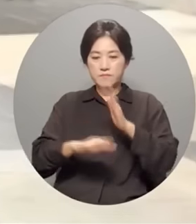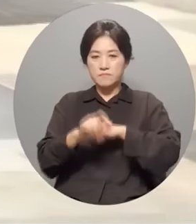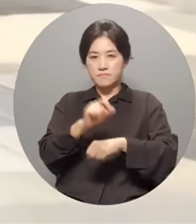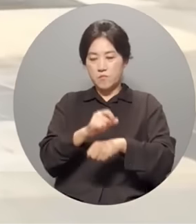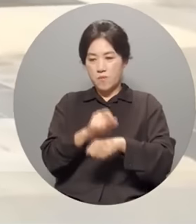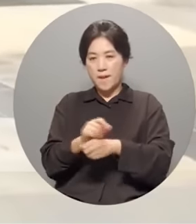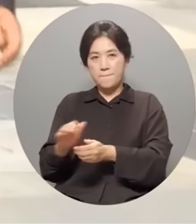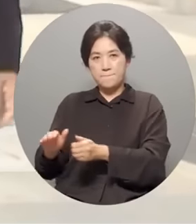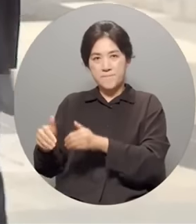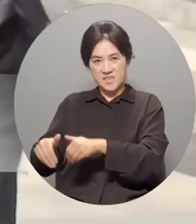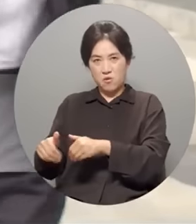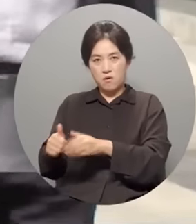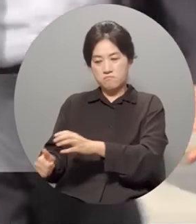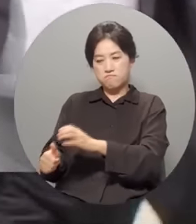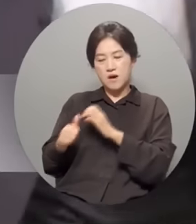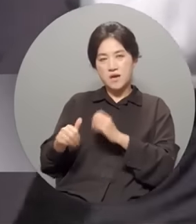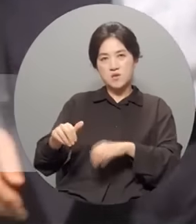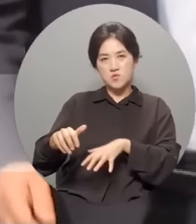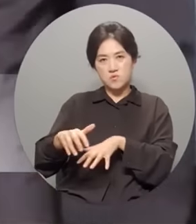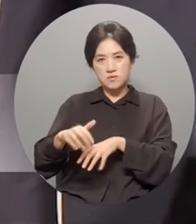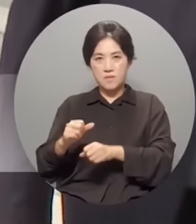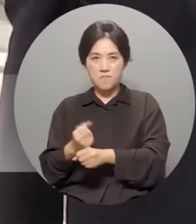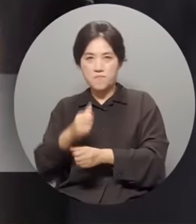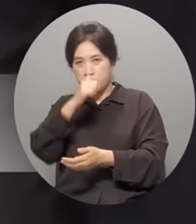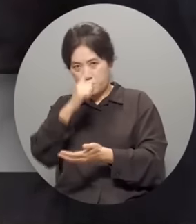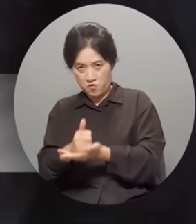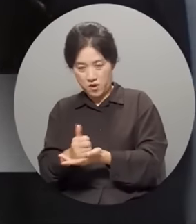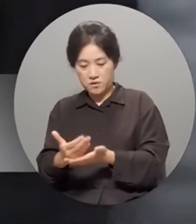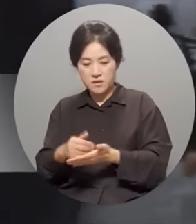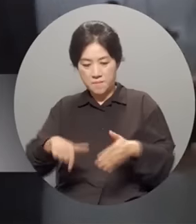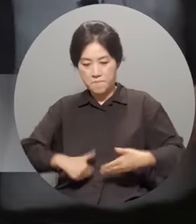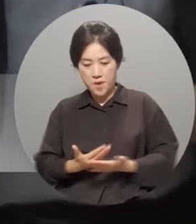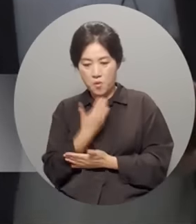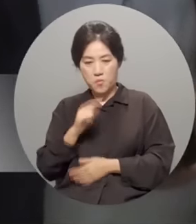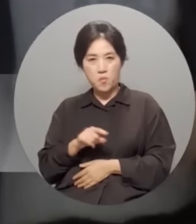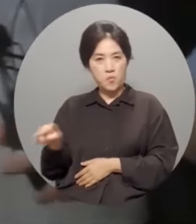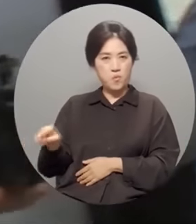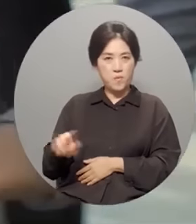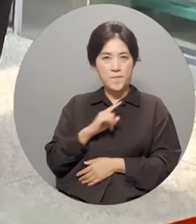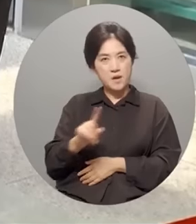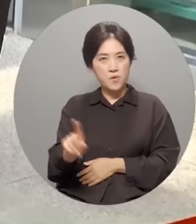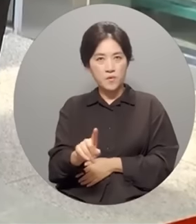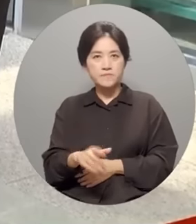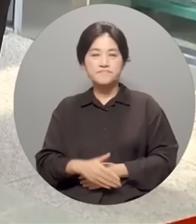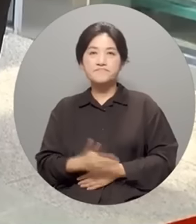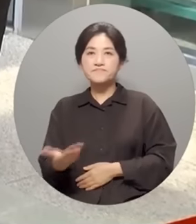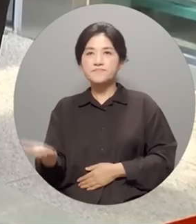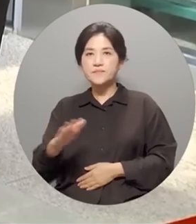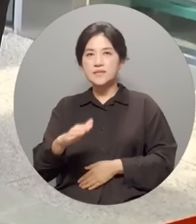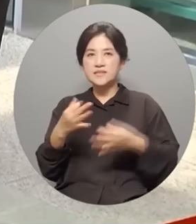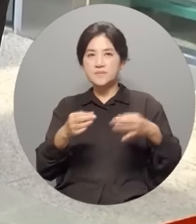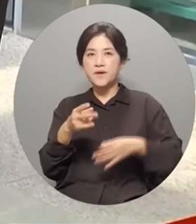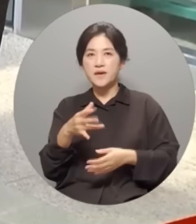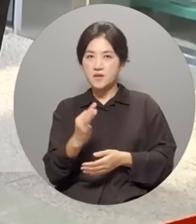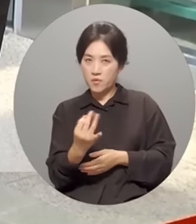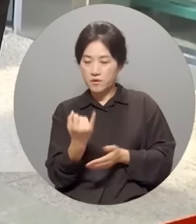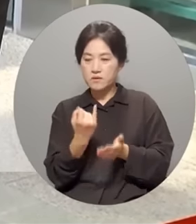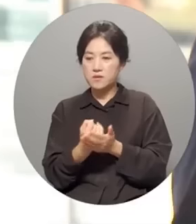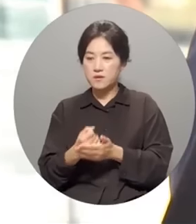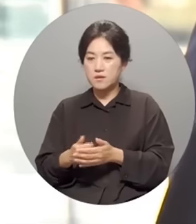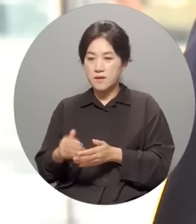비서를 동원한 조직적 범행인데도 반성하지 않고 책임을 전가하고 있다고 말했습니다. 하지만 김 씨 측은 수행비서 배